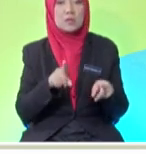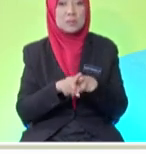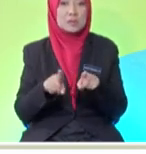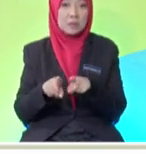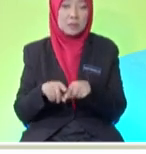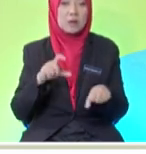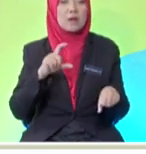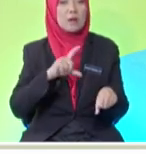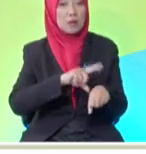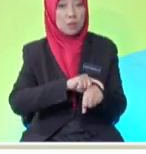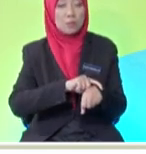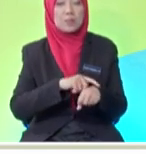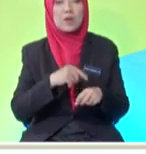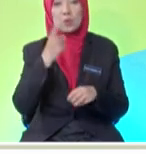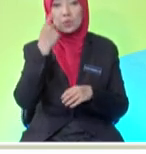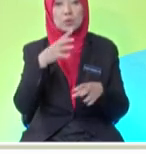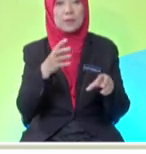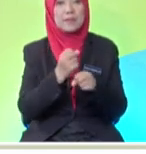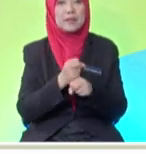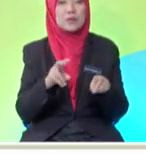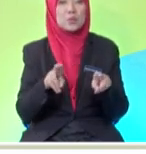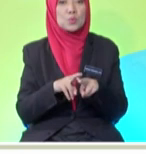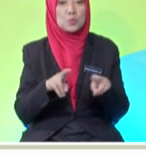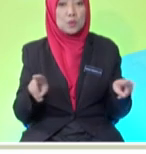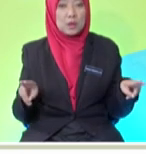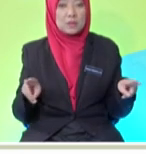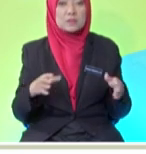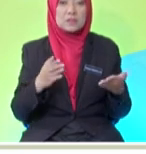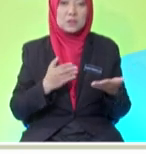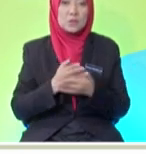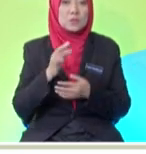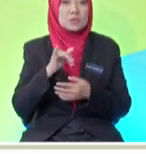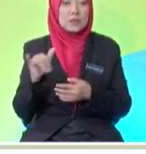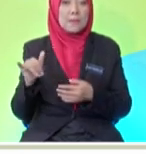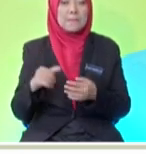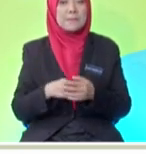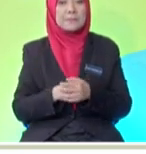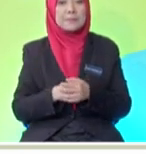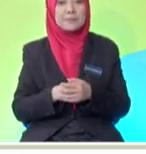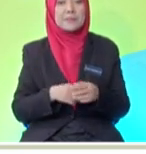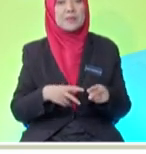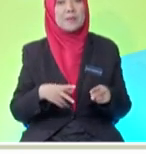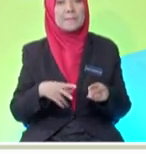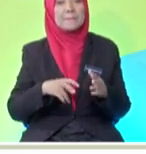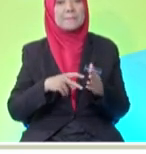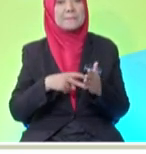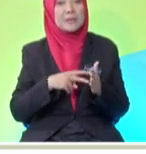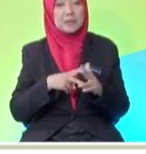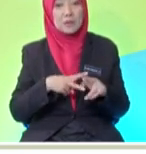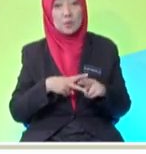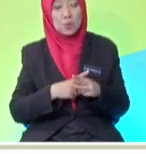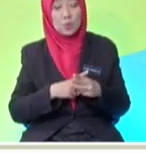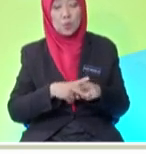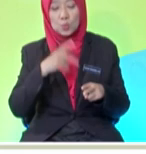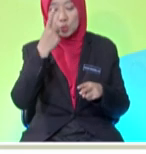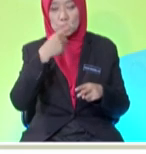untuk mendapatkan ukuran seterusnya perangko daya Kilas yang mana anak ini sangat berguna untuk